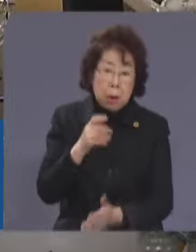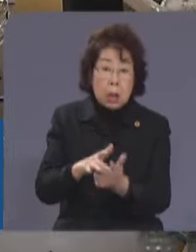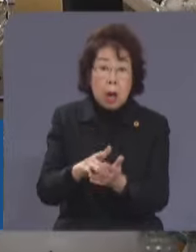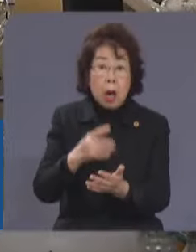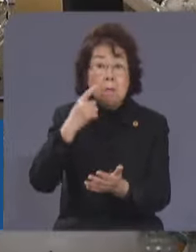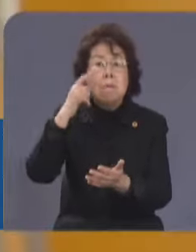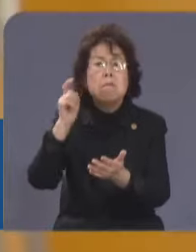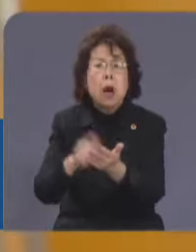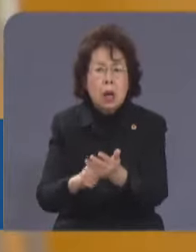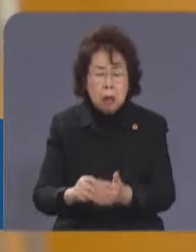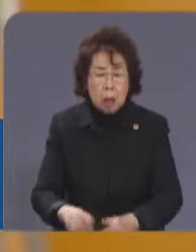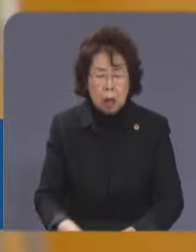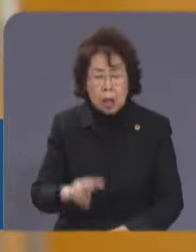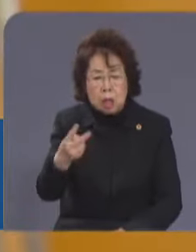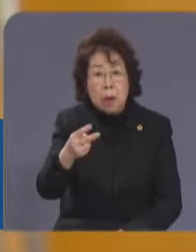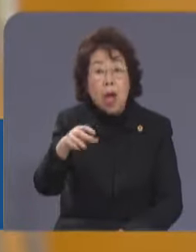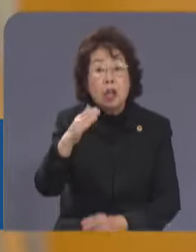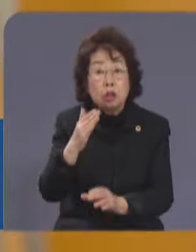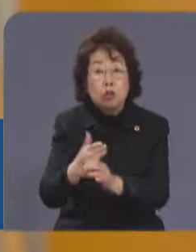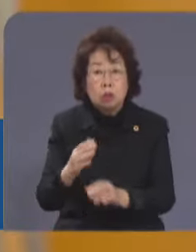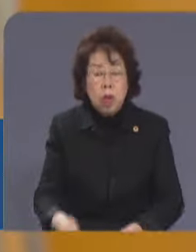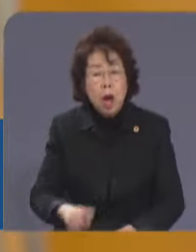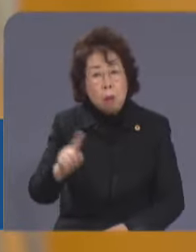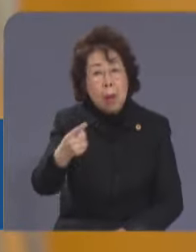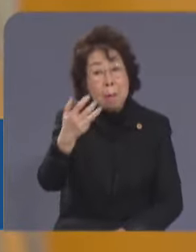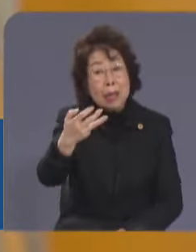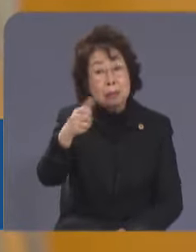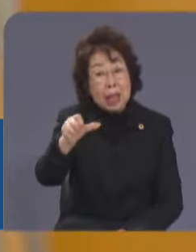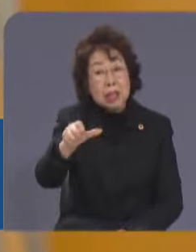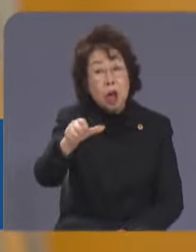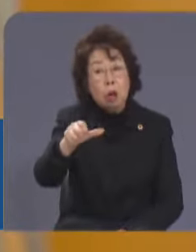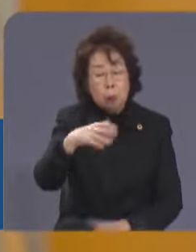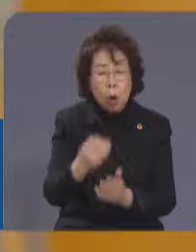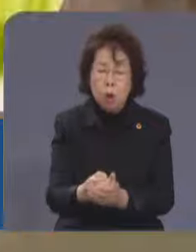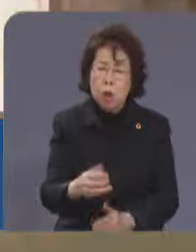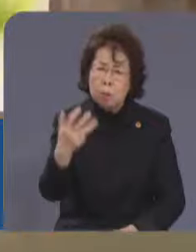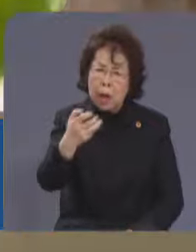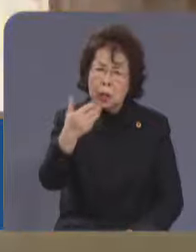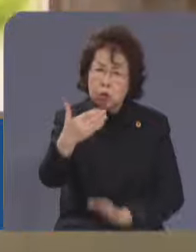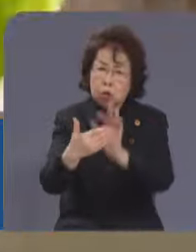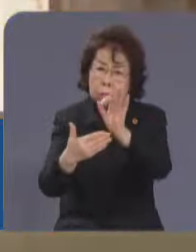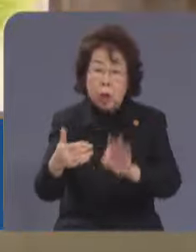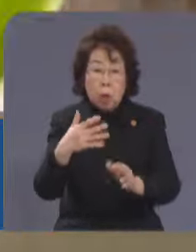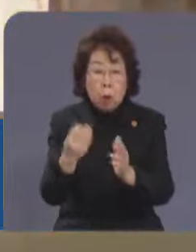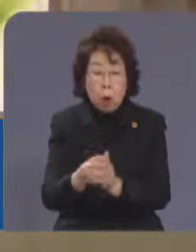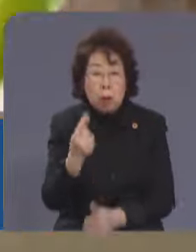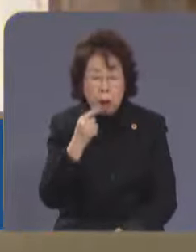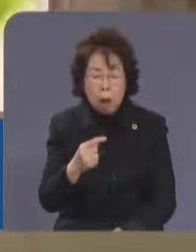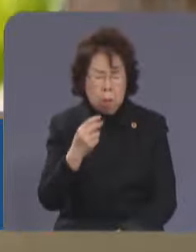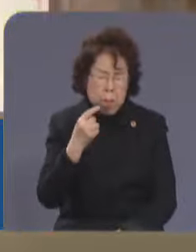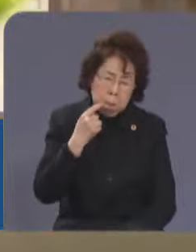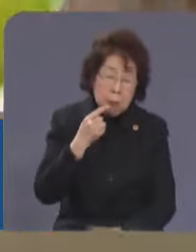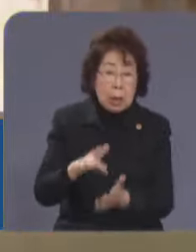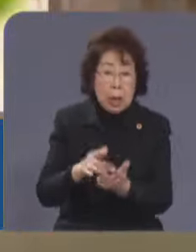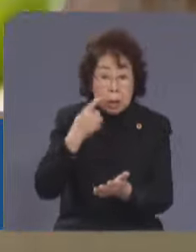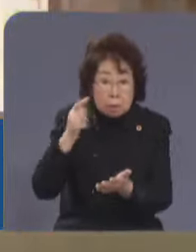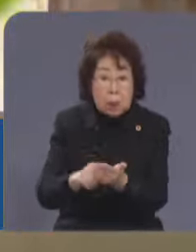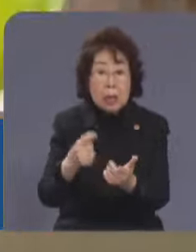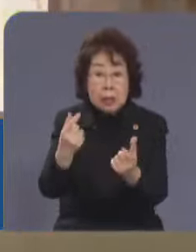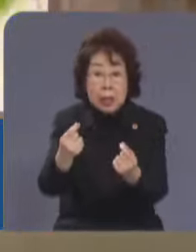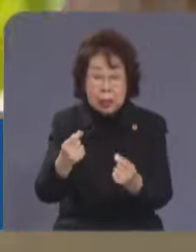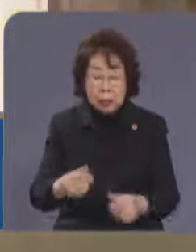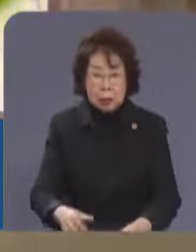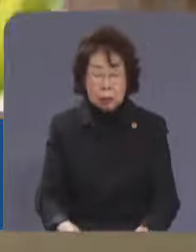결과 시료 200여 건 가운데 185건, 전체 89%에서 농약이 검출됐다고